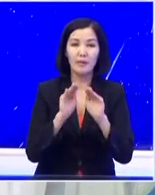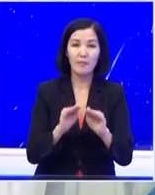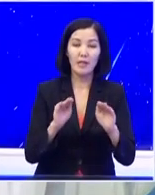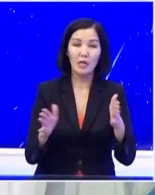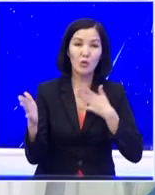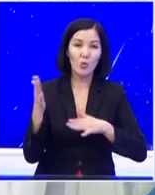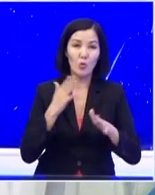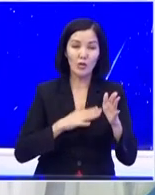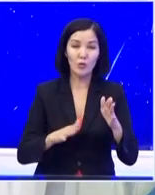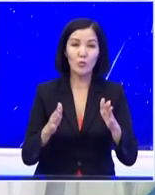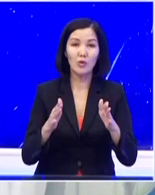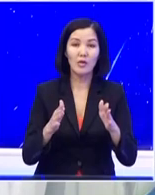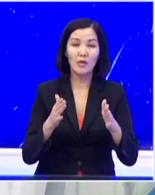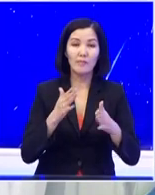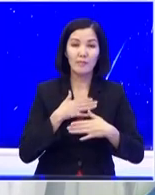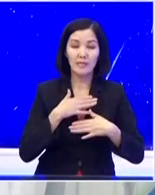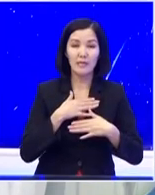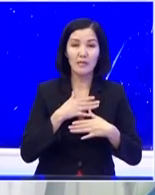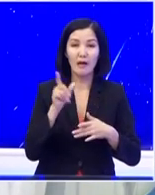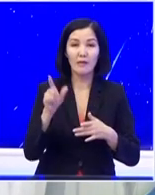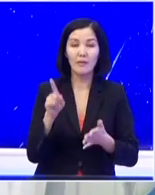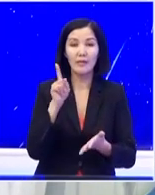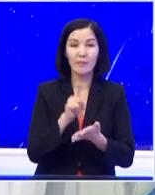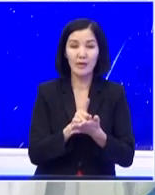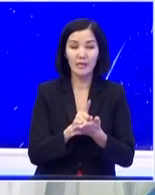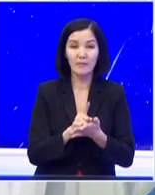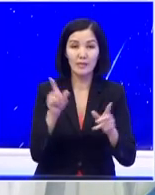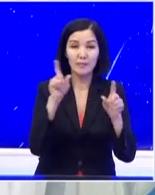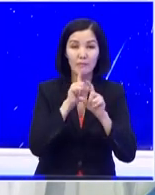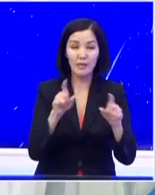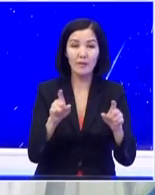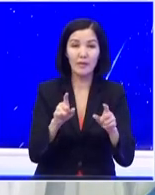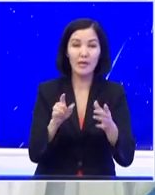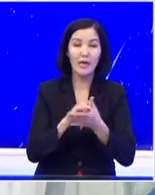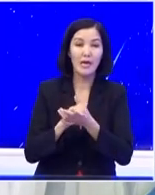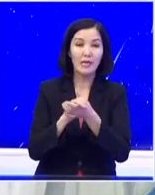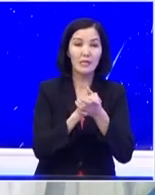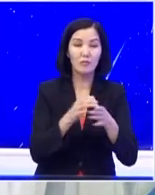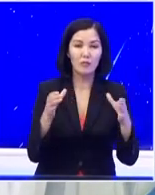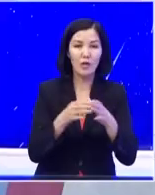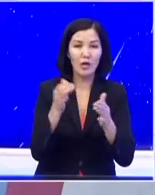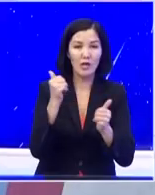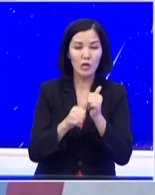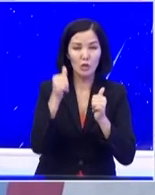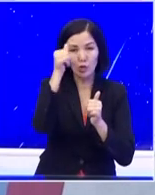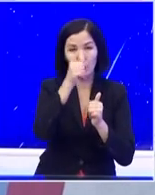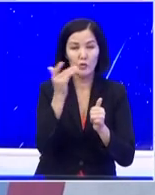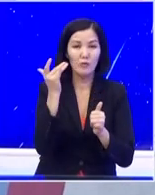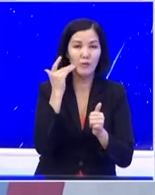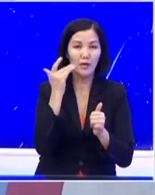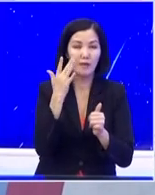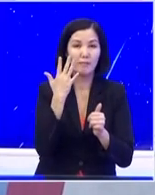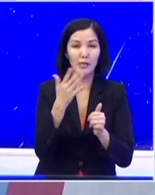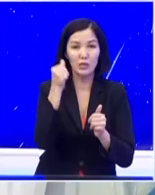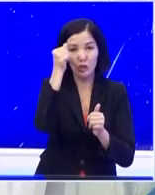қуанту біздің азаматтық парызымыз. Осы мекемеге кәсіподақтар жылда дәстүрге айналдырып, биыл 5-ші жыл